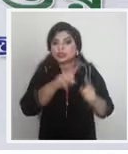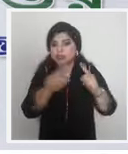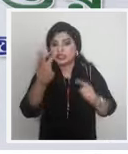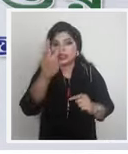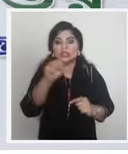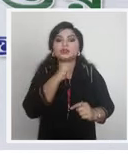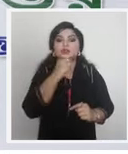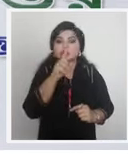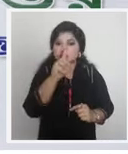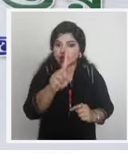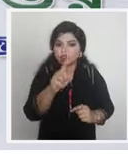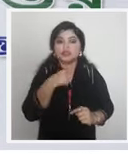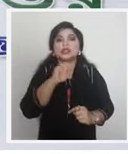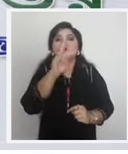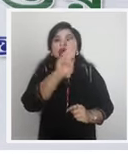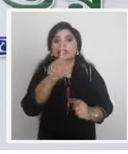1 জন,